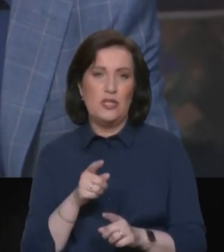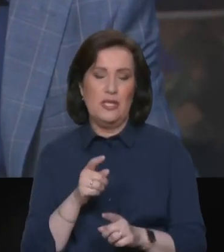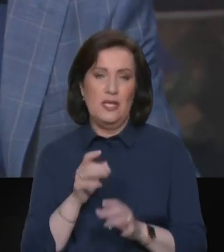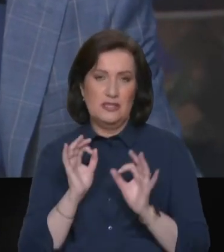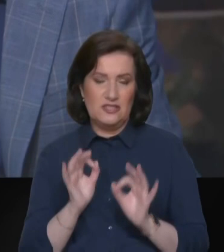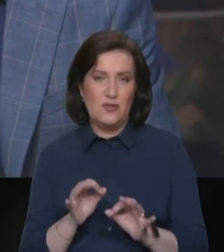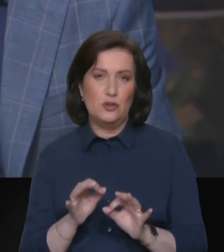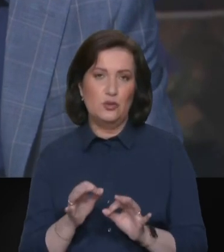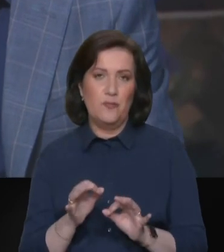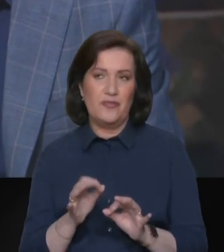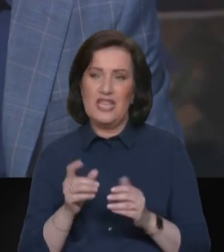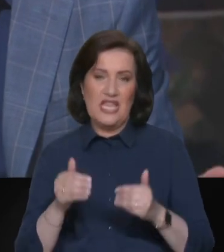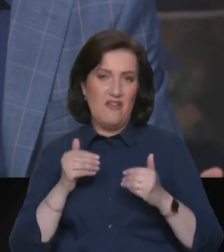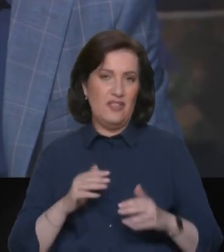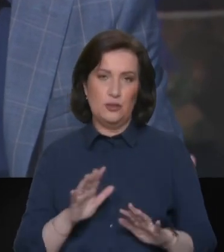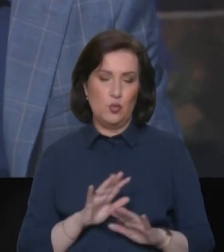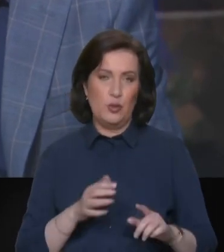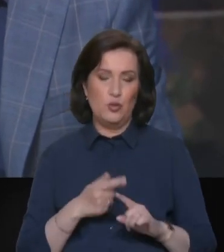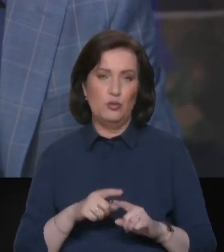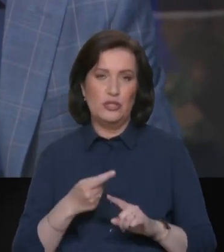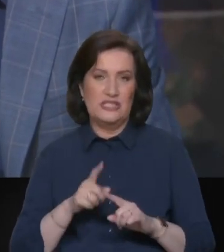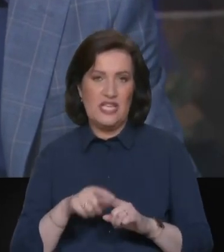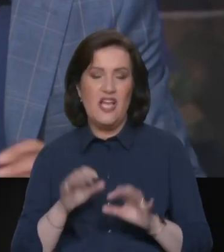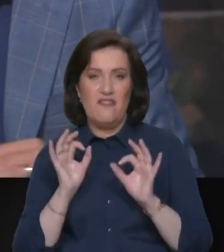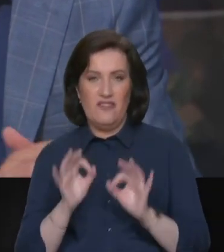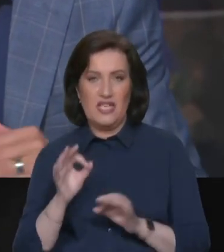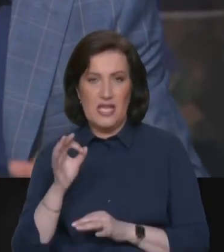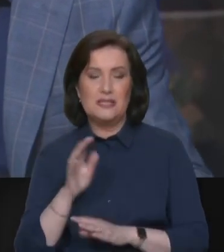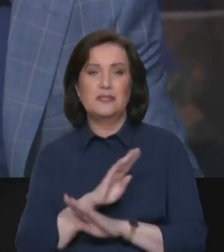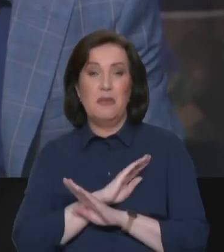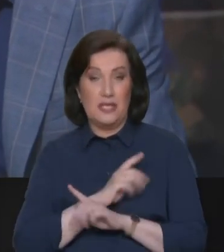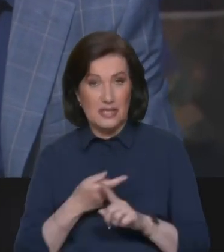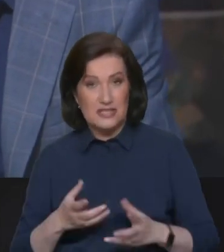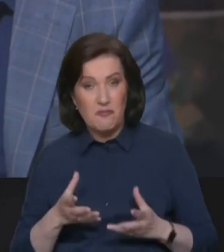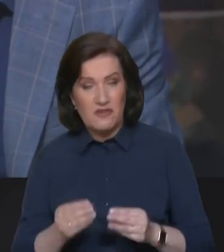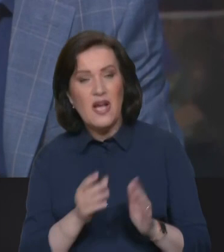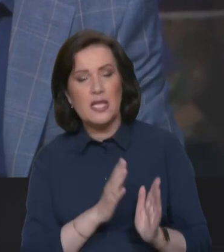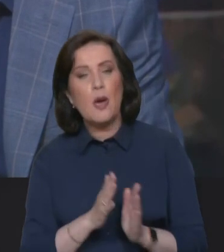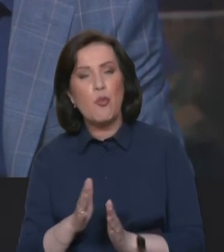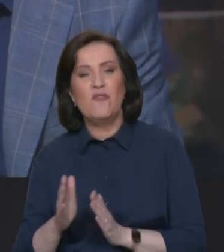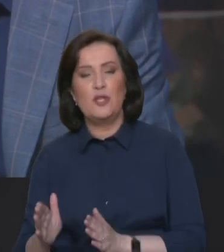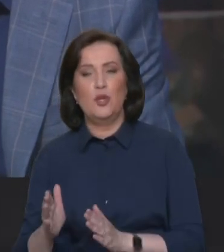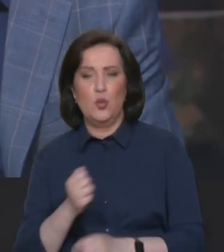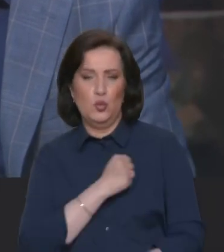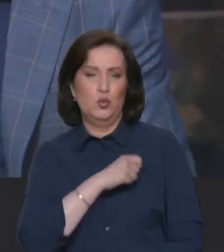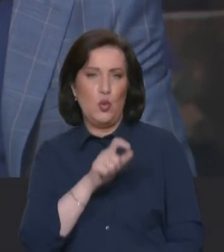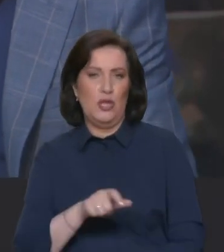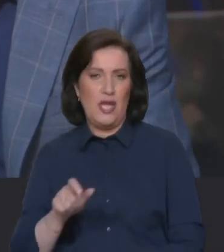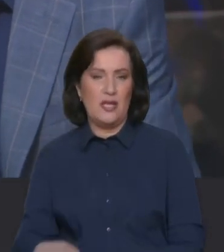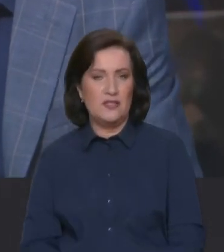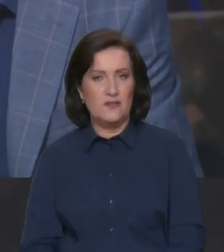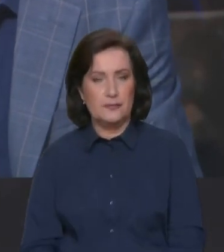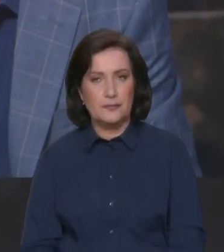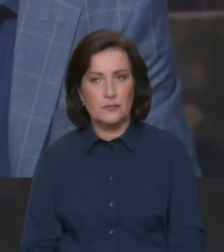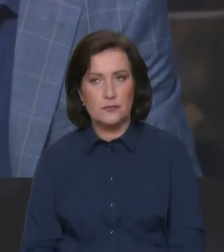звісно ж, не відступають, тому що це вірна смерть. Якось це впливає на поведінку тих солдатів регулярних